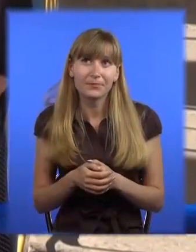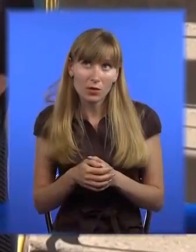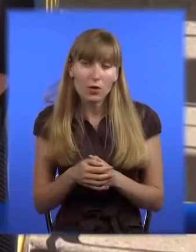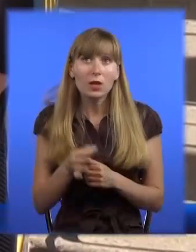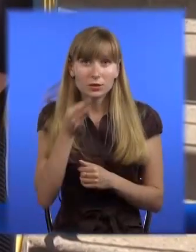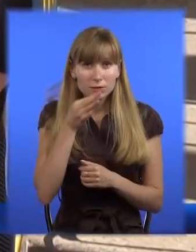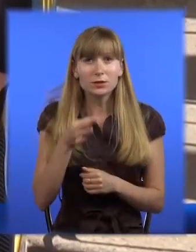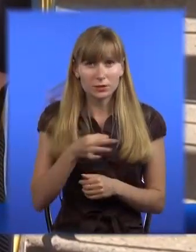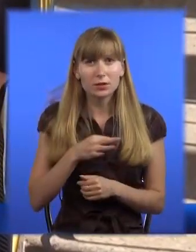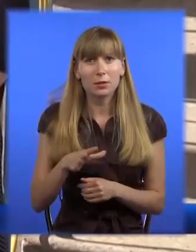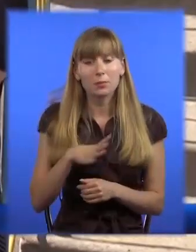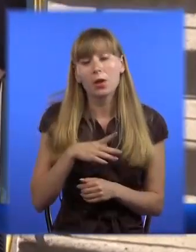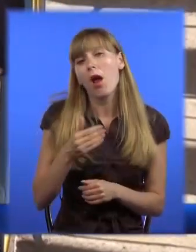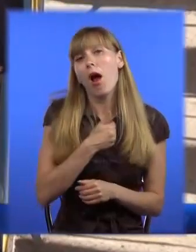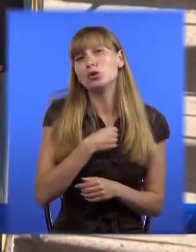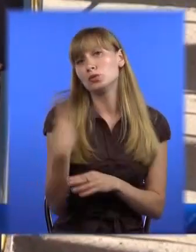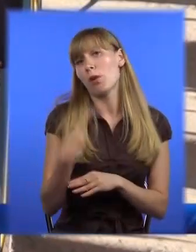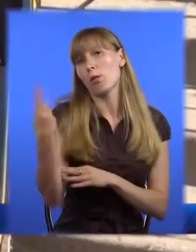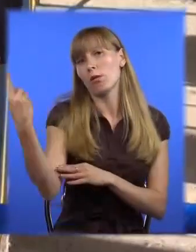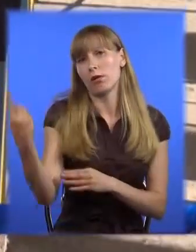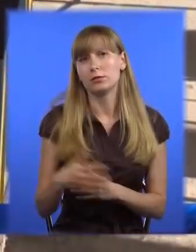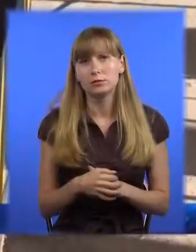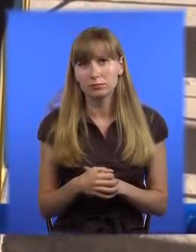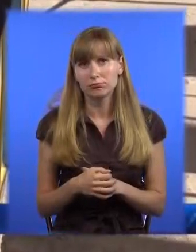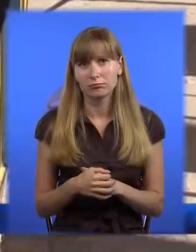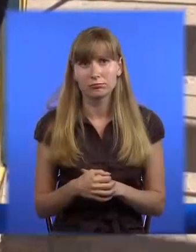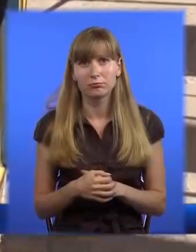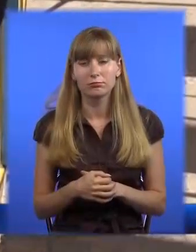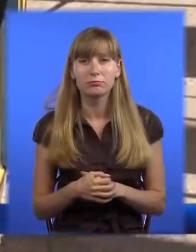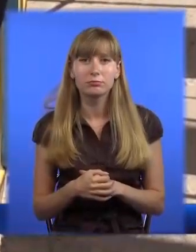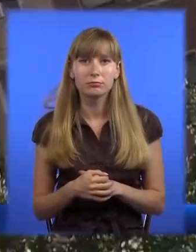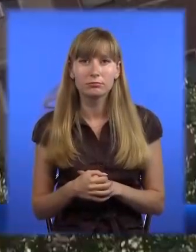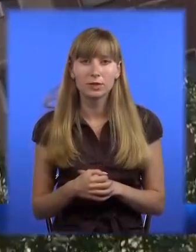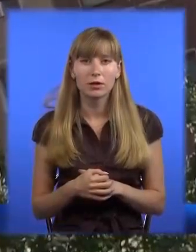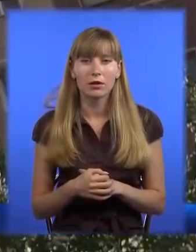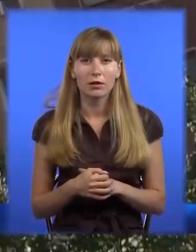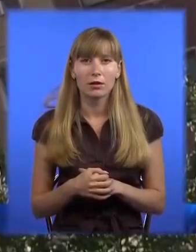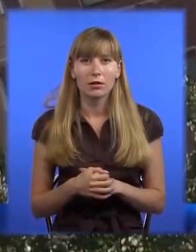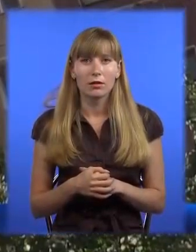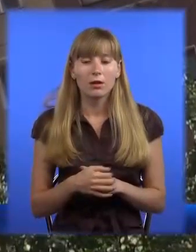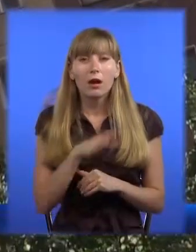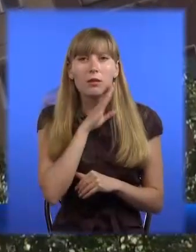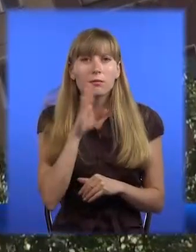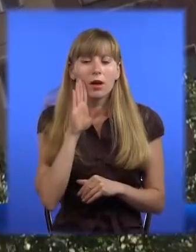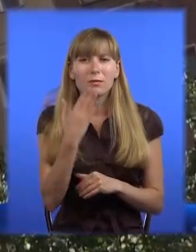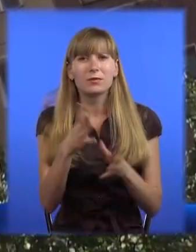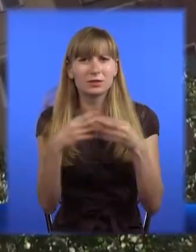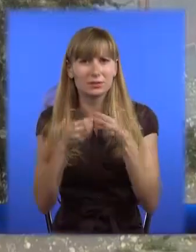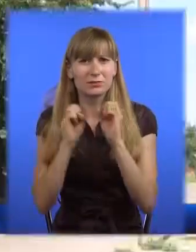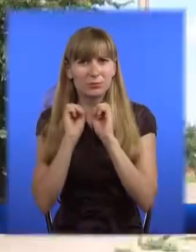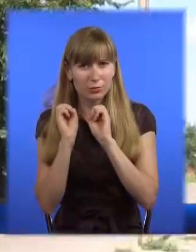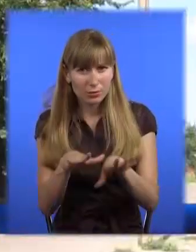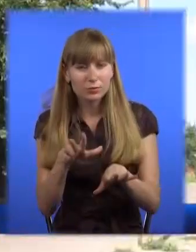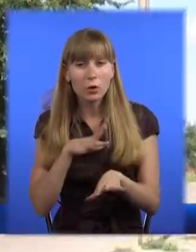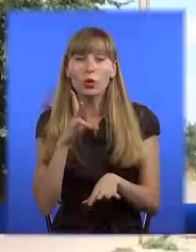А, говорив, я хочу погуляти. Це мені внук говорить. Мати покинула родину декілька років тому.